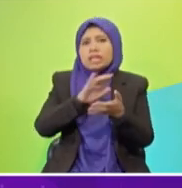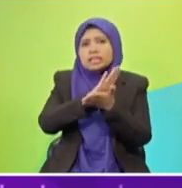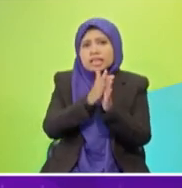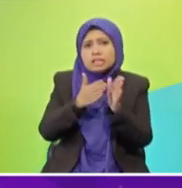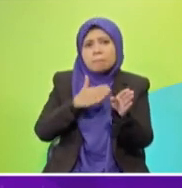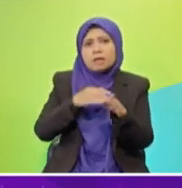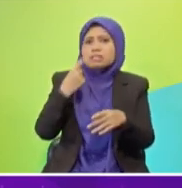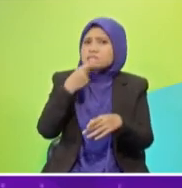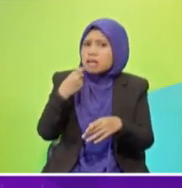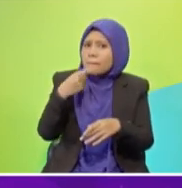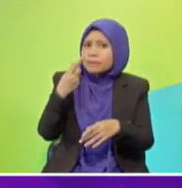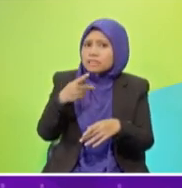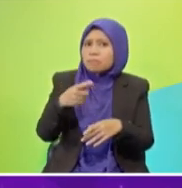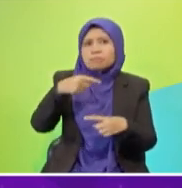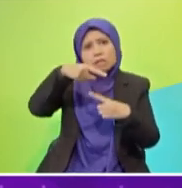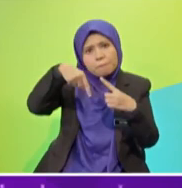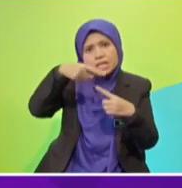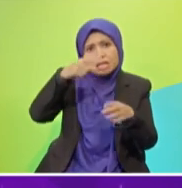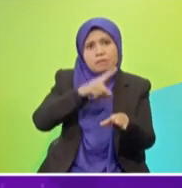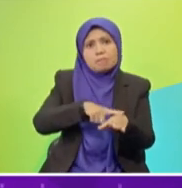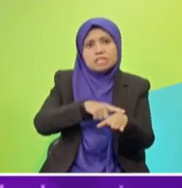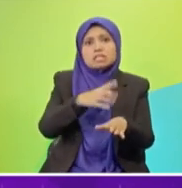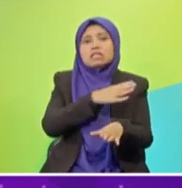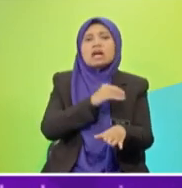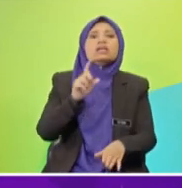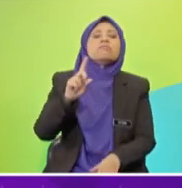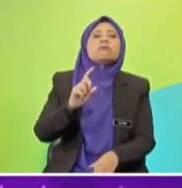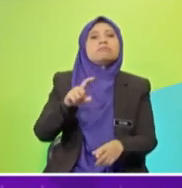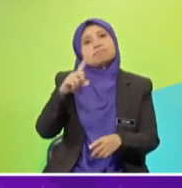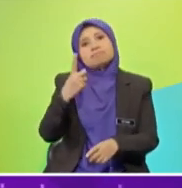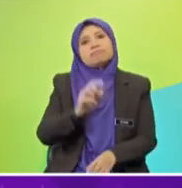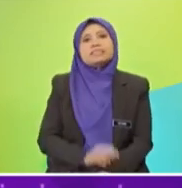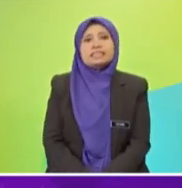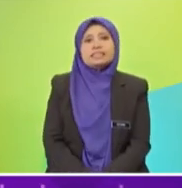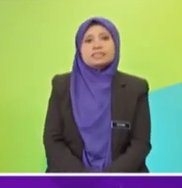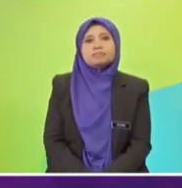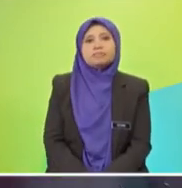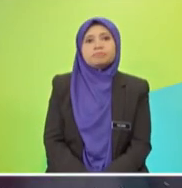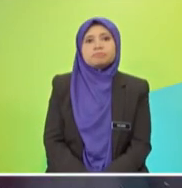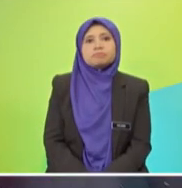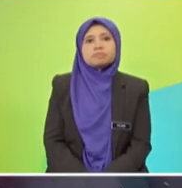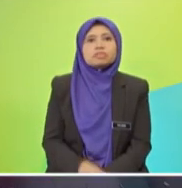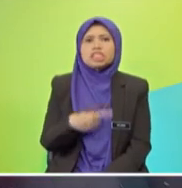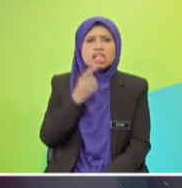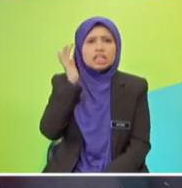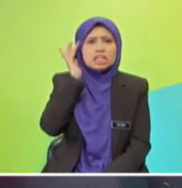saja pada bila-bila masa dan di mana saja Kak Nisa